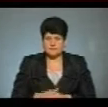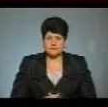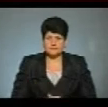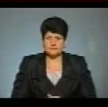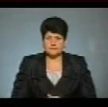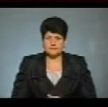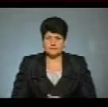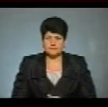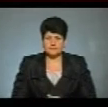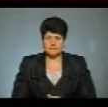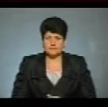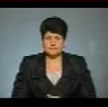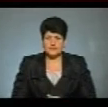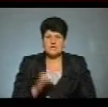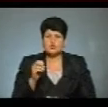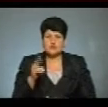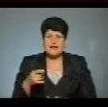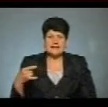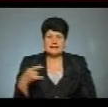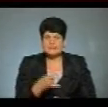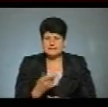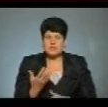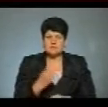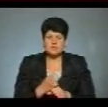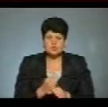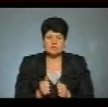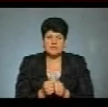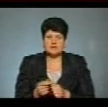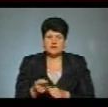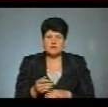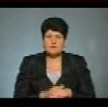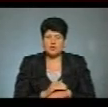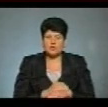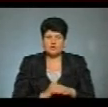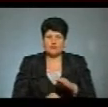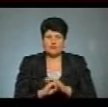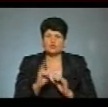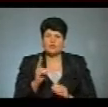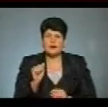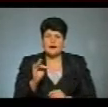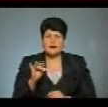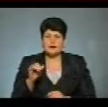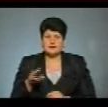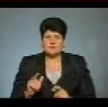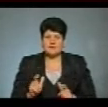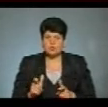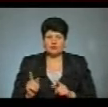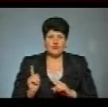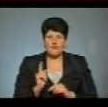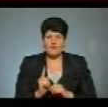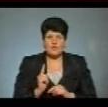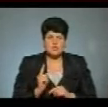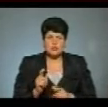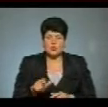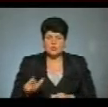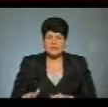Вітик. Соціальне таксі, яке працює при Тернопільському благодійному фонді «Карітас», під час карантину возить людей на